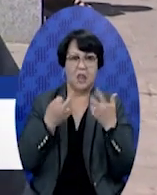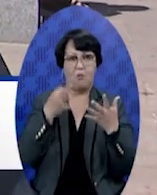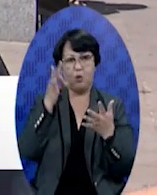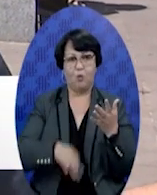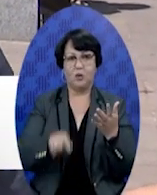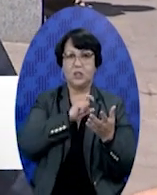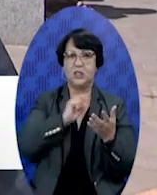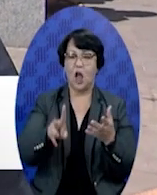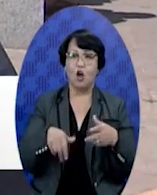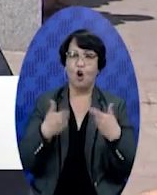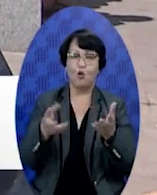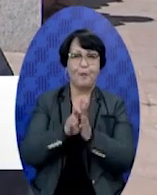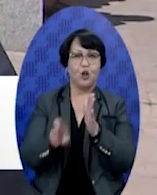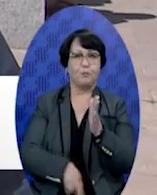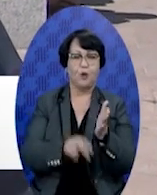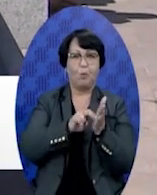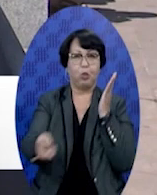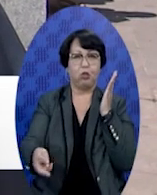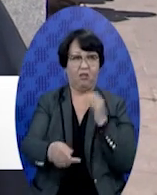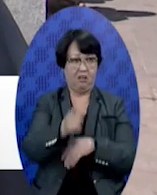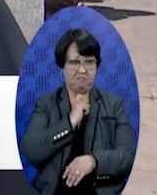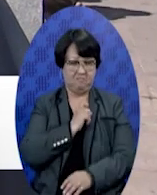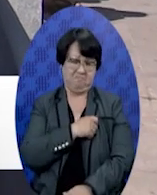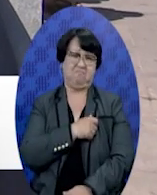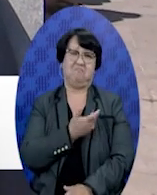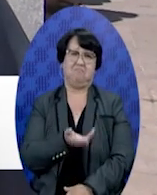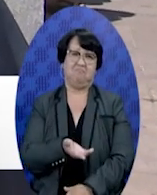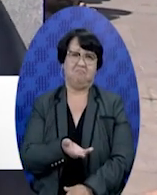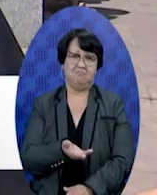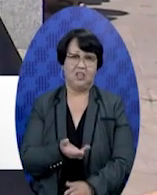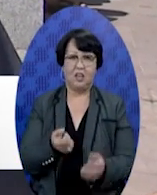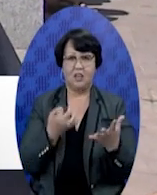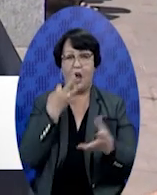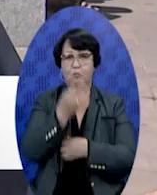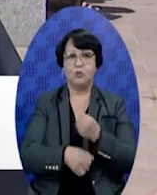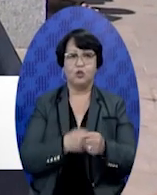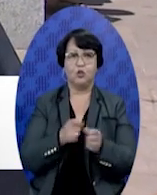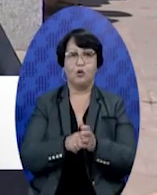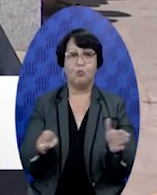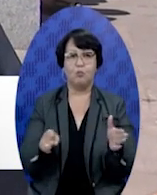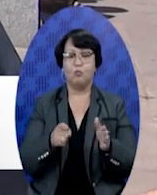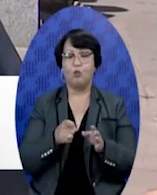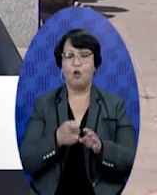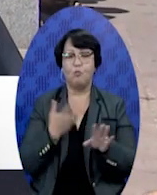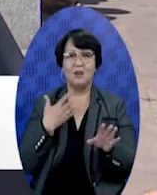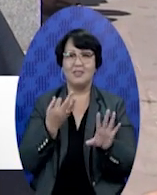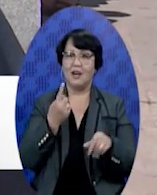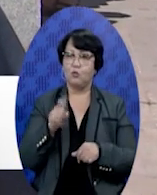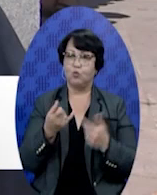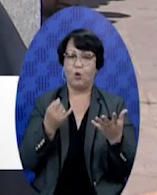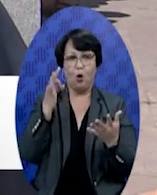оролцдоггүй мэлээ. За миний хувьд бол 8 жилийн өмнө 1.6% хүүтэй хамаагнаас зээл авч ирсэн. За тэгээд